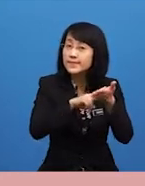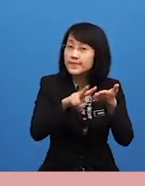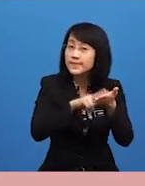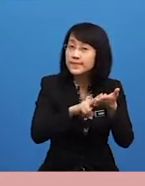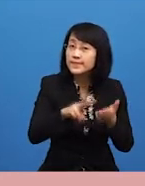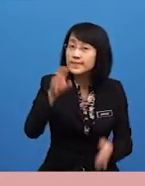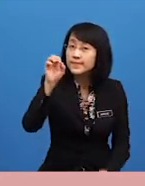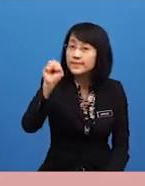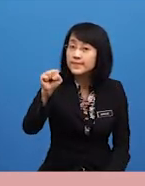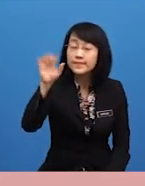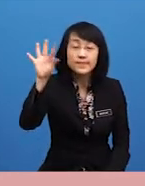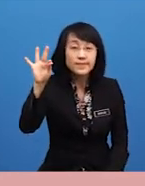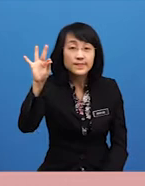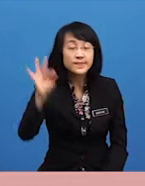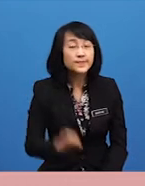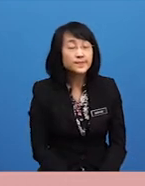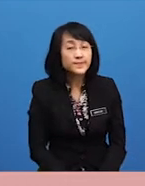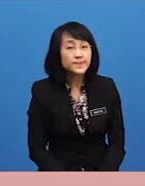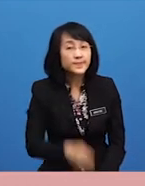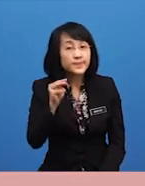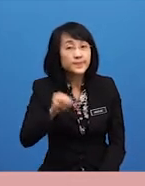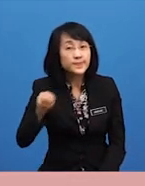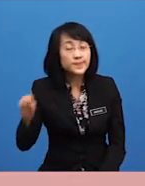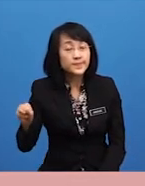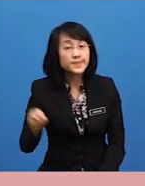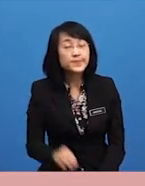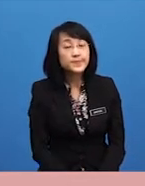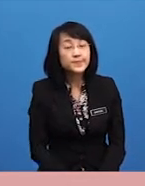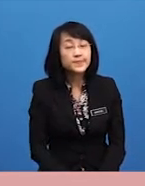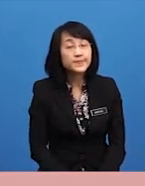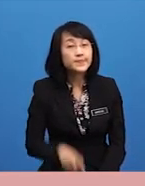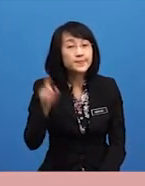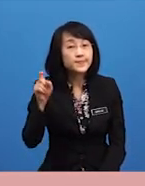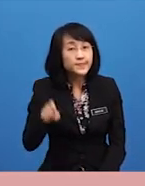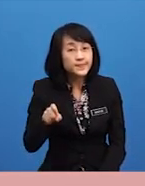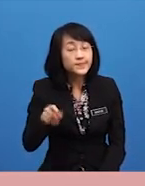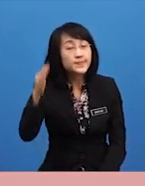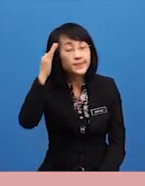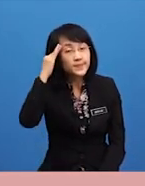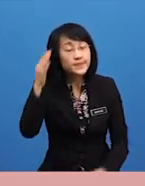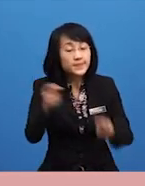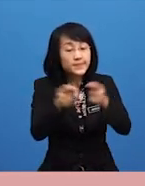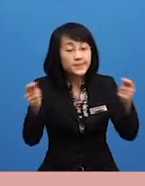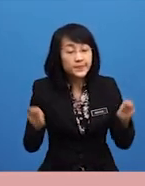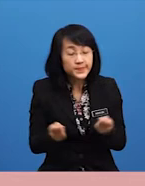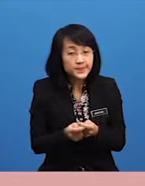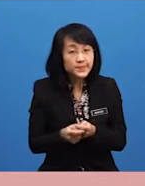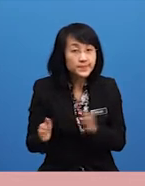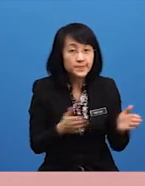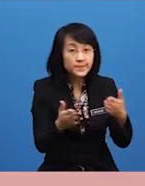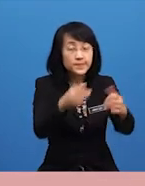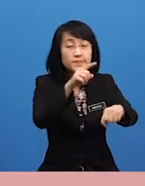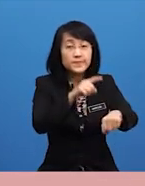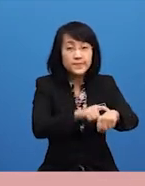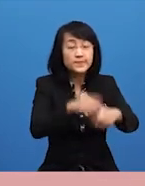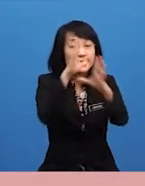Kinabatangan S9. Murid-murid juga perlu mengetahui lokasi sungai-sungai di